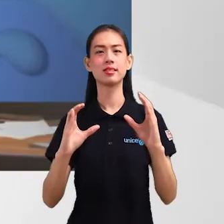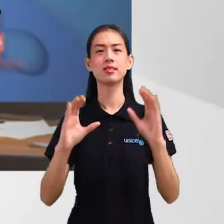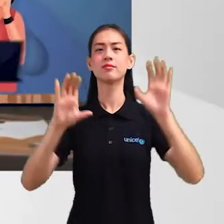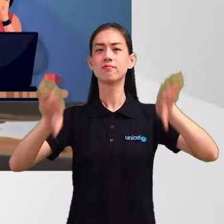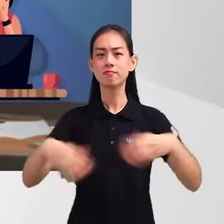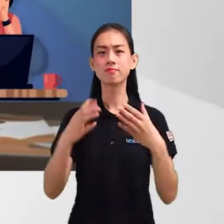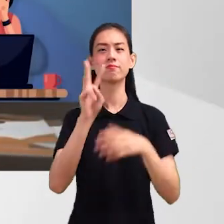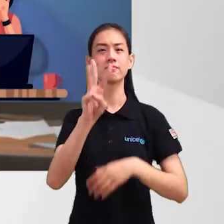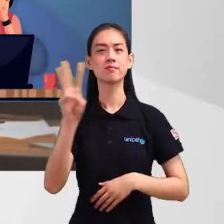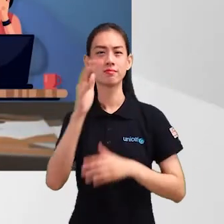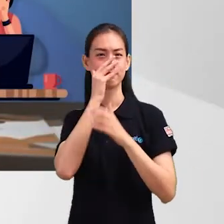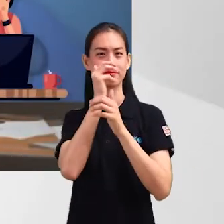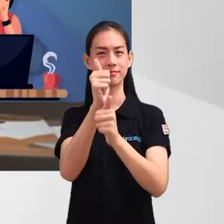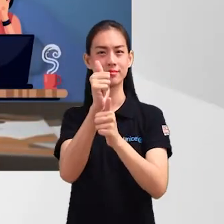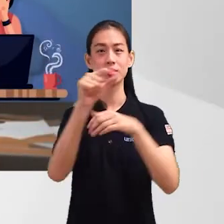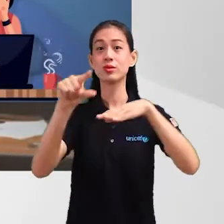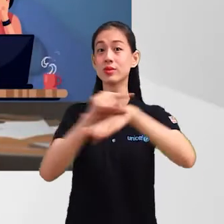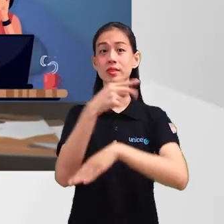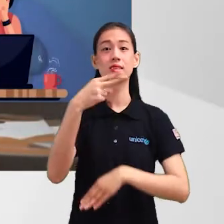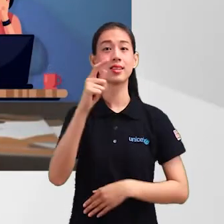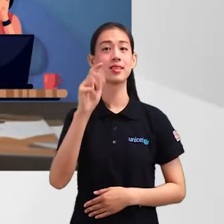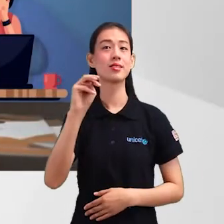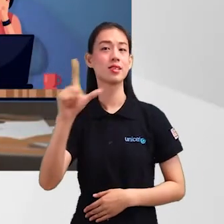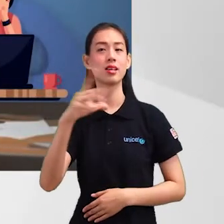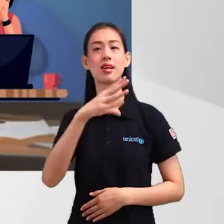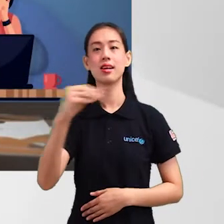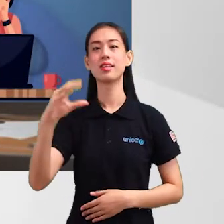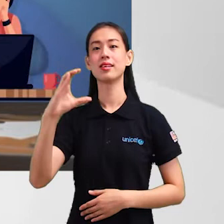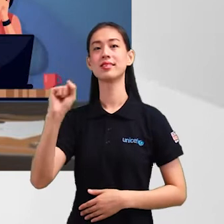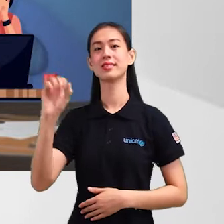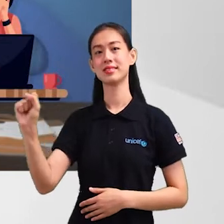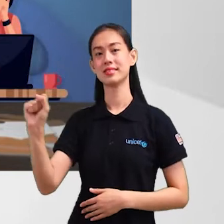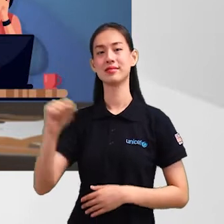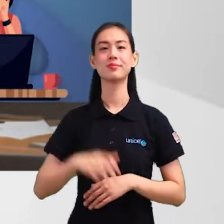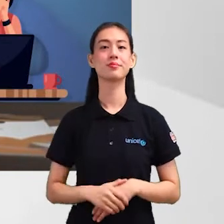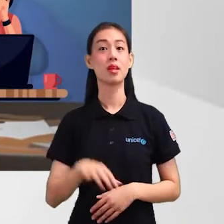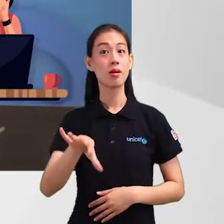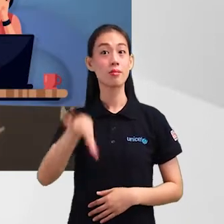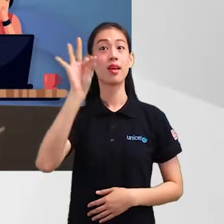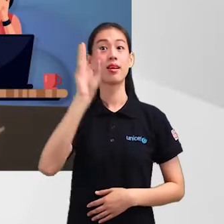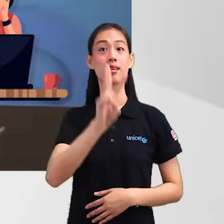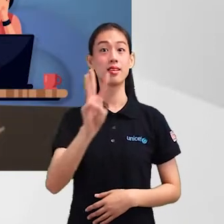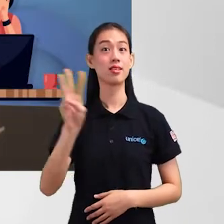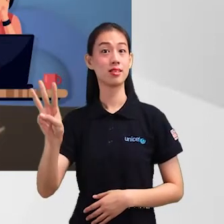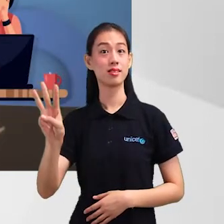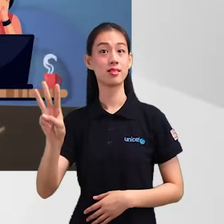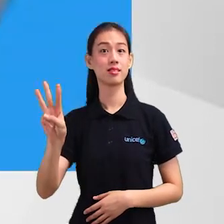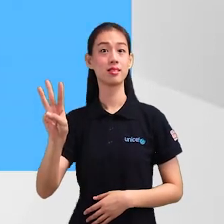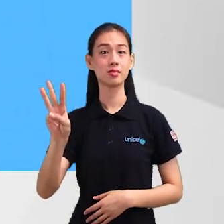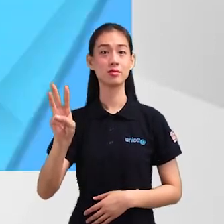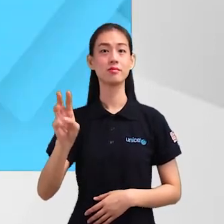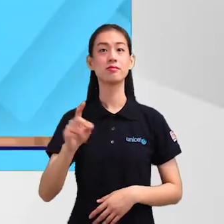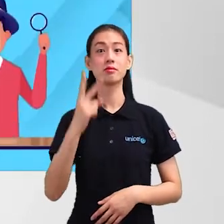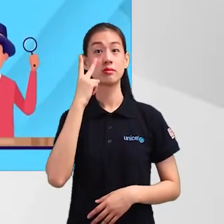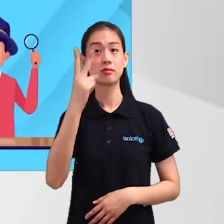akan belajar cara untuk menghasilkan laman web menarik dengan menggunakan HTML dan CSS. Apabila kita telah menemui